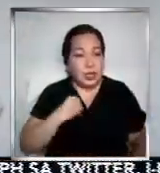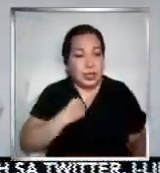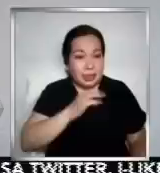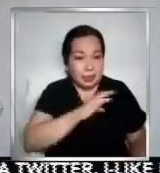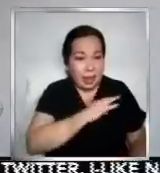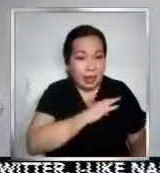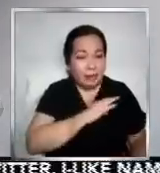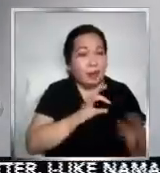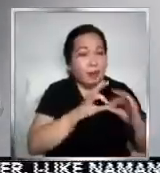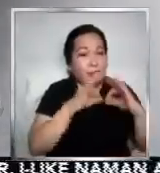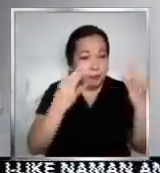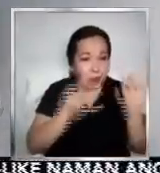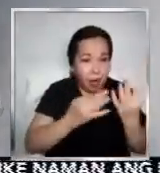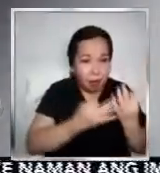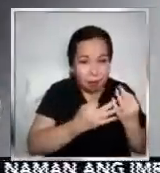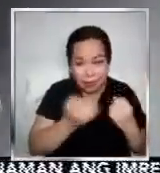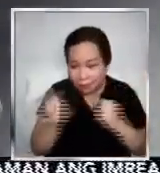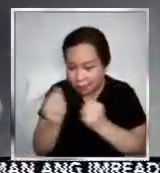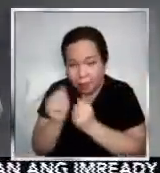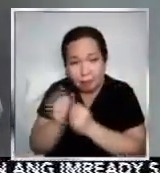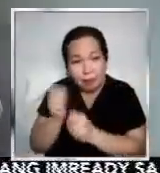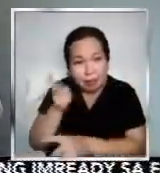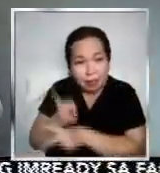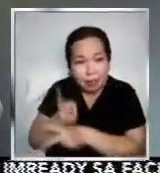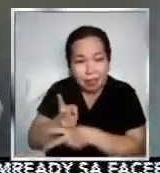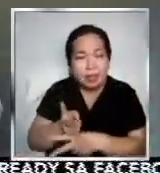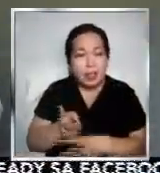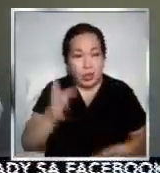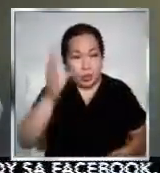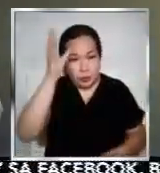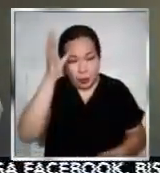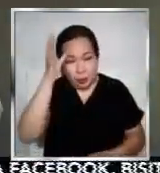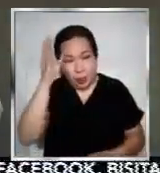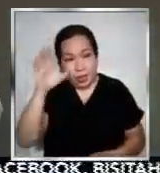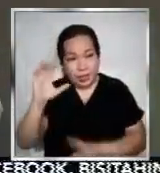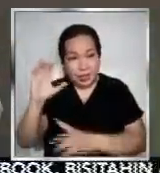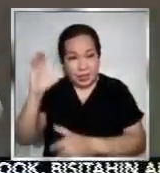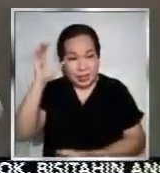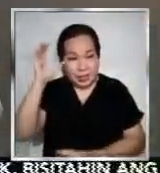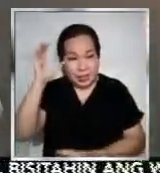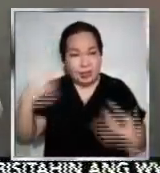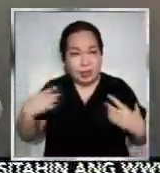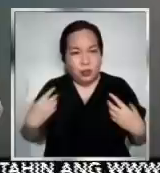naka-recover si Cesar hanggang sa tuluyang nakalabas sa ospital nitong June